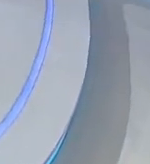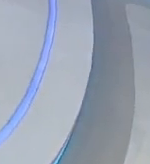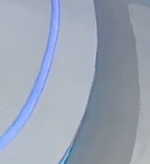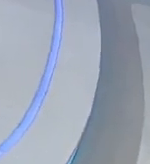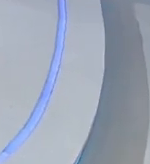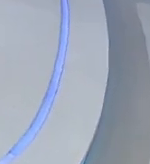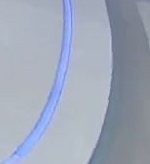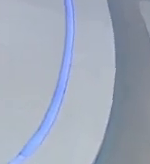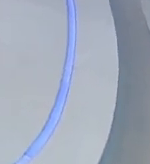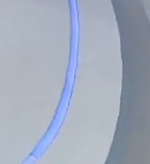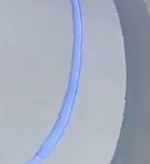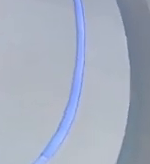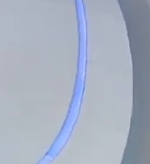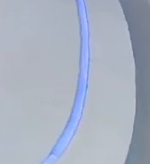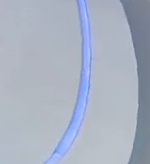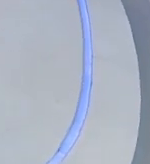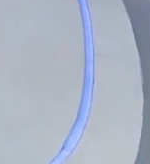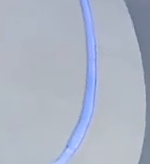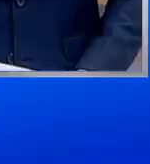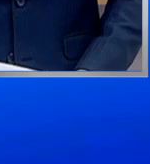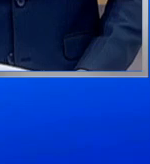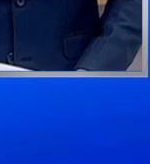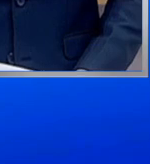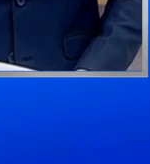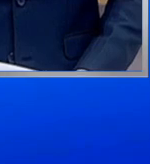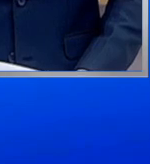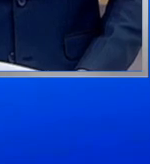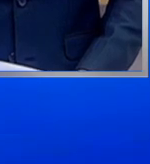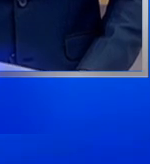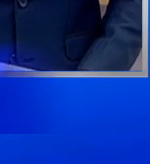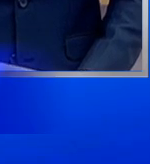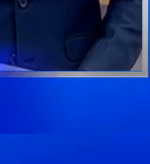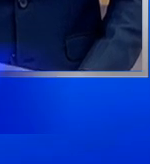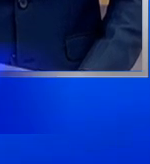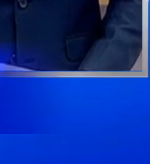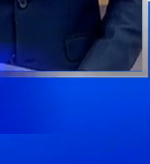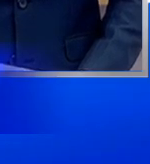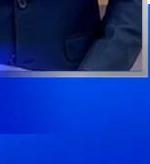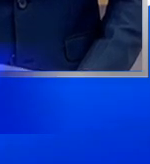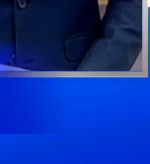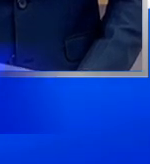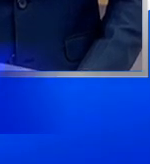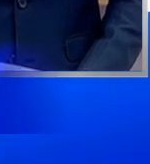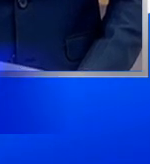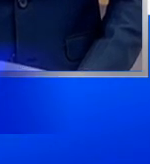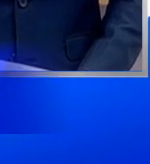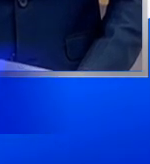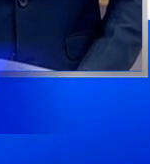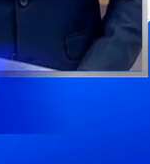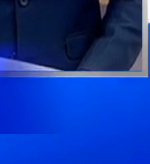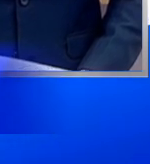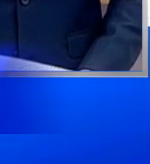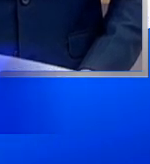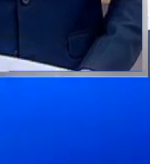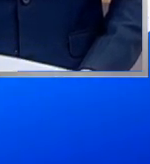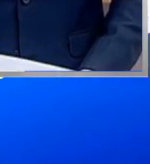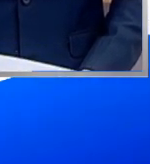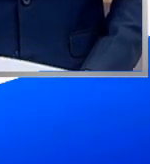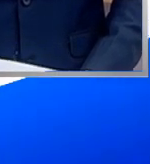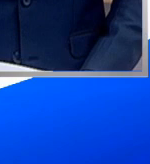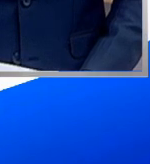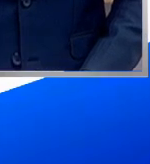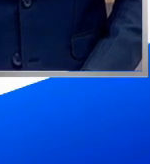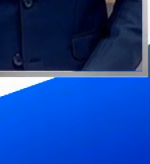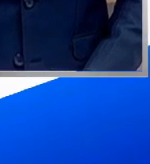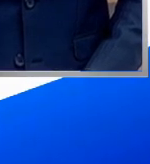Magandang gabi po, Luzon, Visayas at Mindanao. Pinaaresto ni Pangulong Duterte ang lahat ng hindi nagsusuot